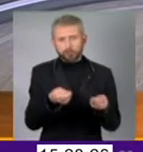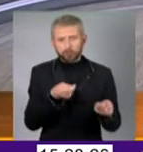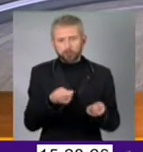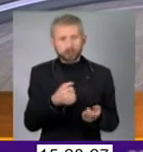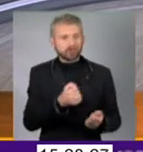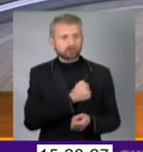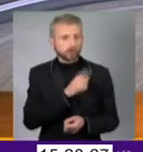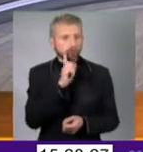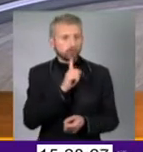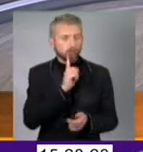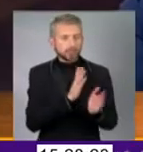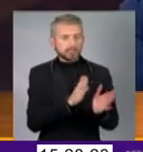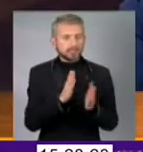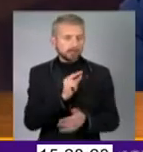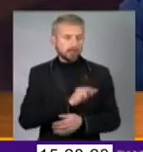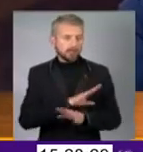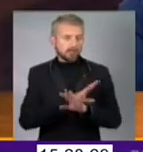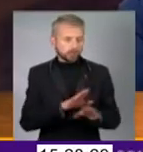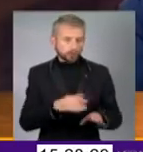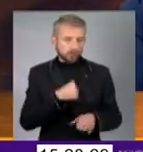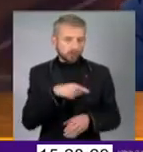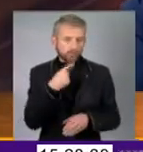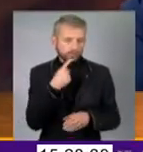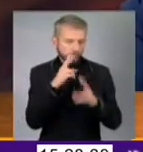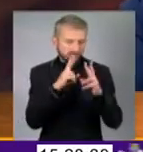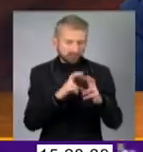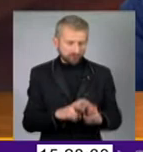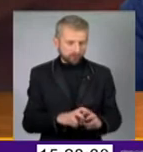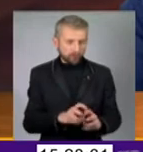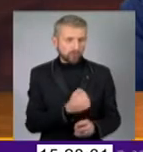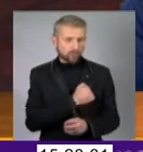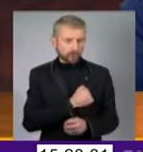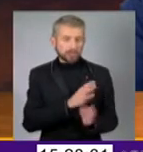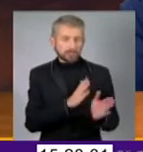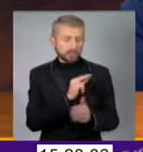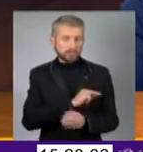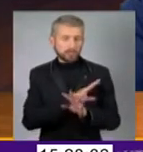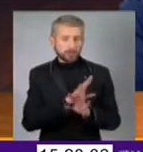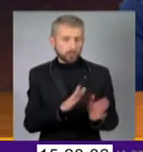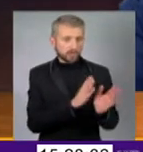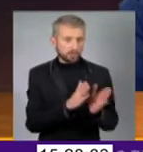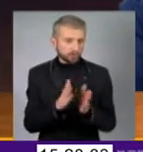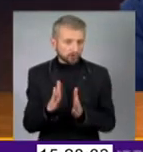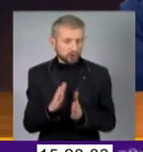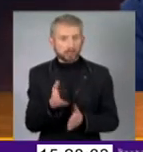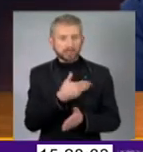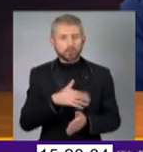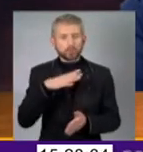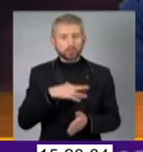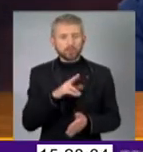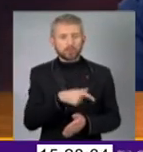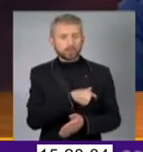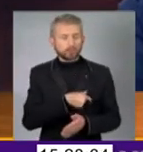допоки система не працює, я говорю це критично, на жаль, допоки система не працює ритмічно, і нам доводиться як